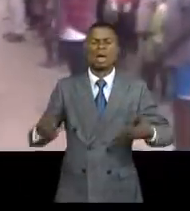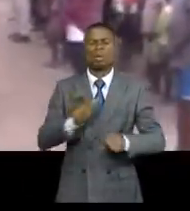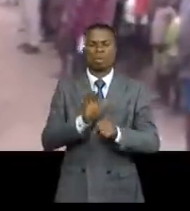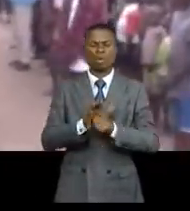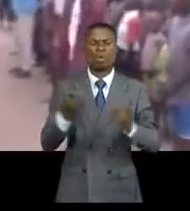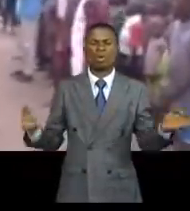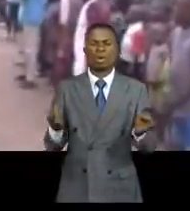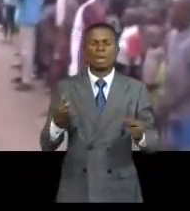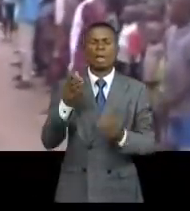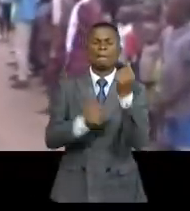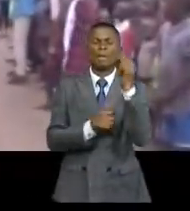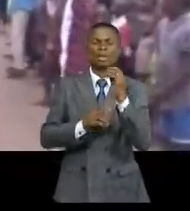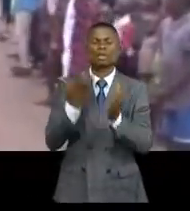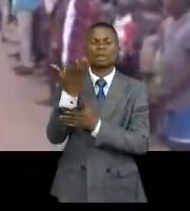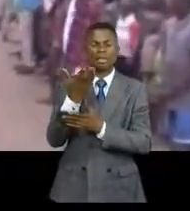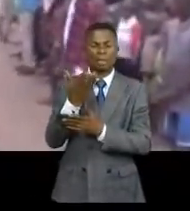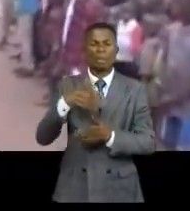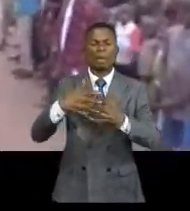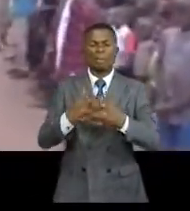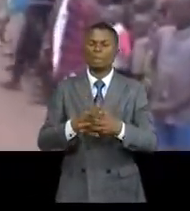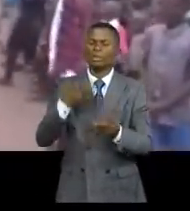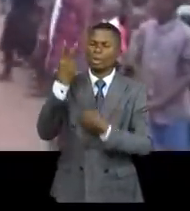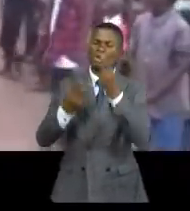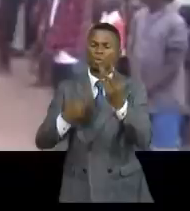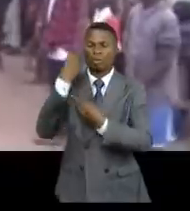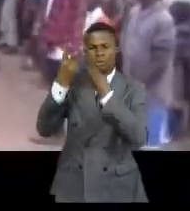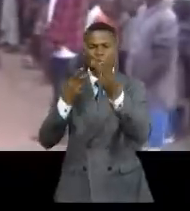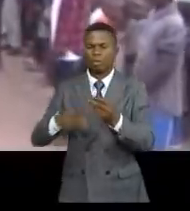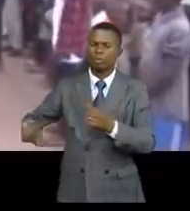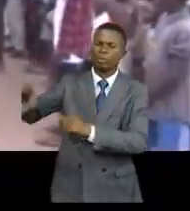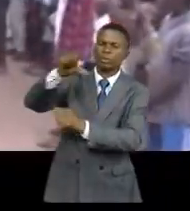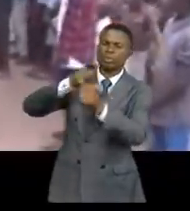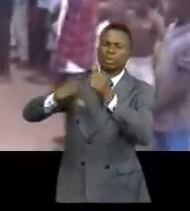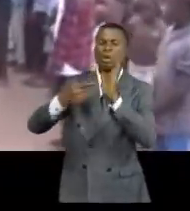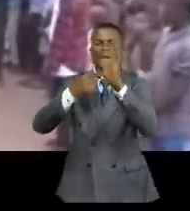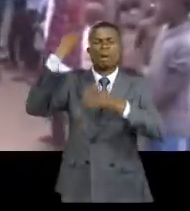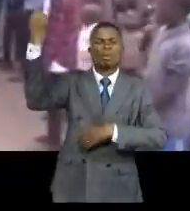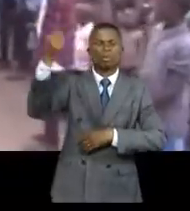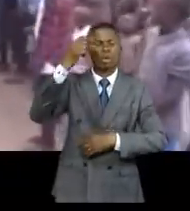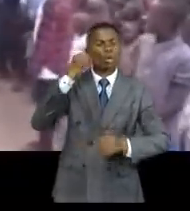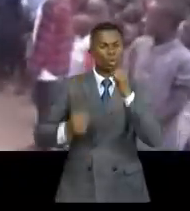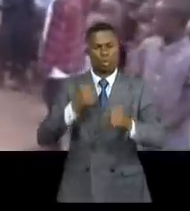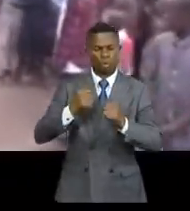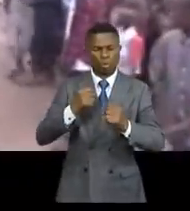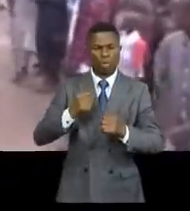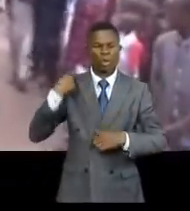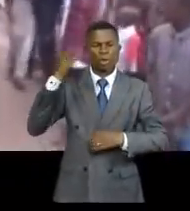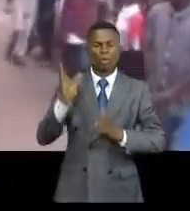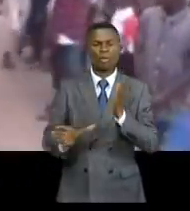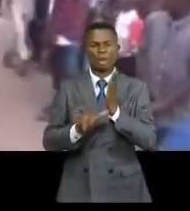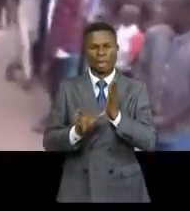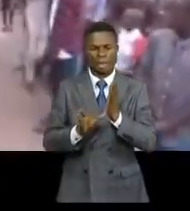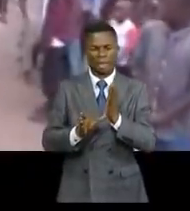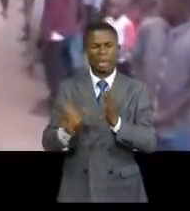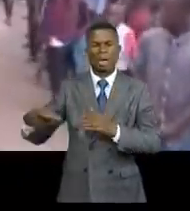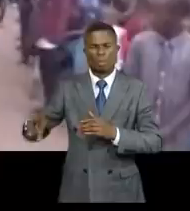a exigé une tournée dans la ville, question de montrer à la face du monde les efforts que fournit le gouvernement